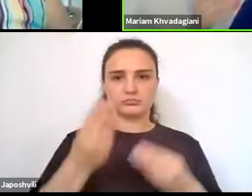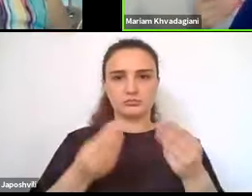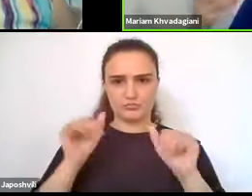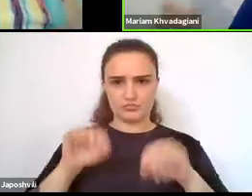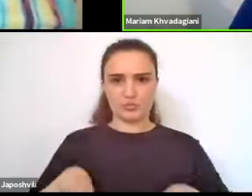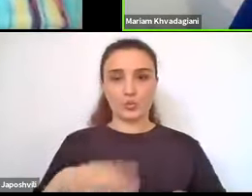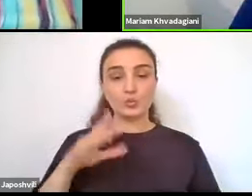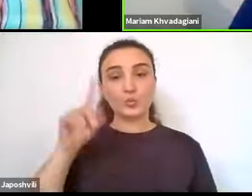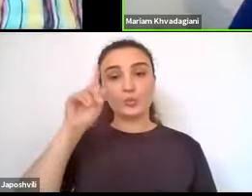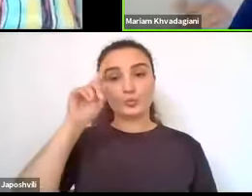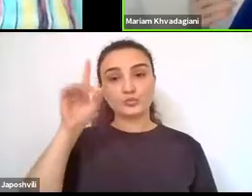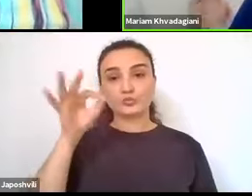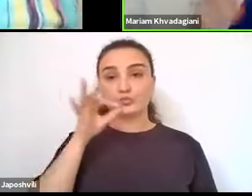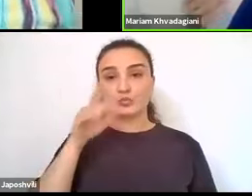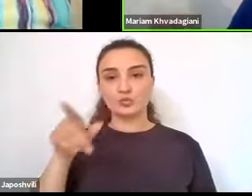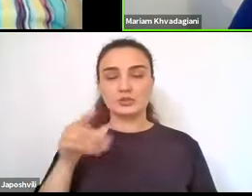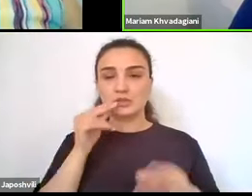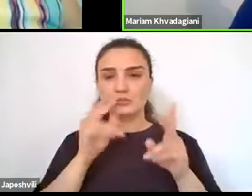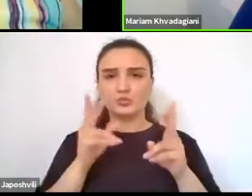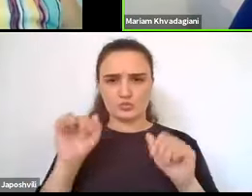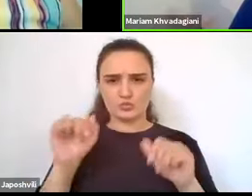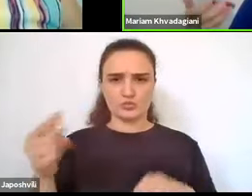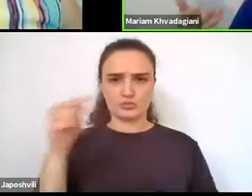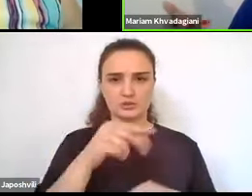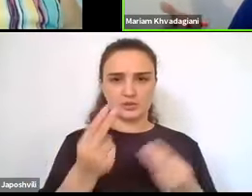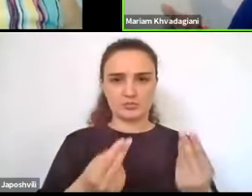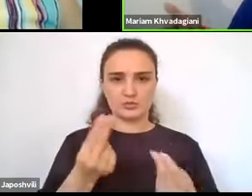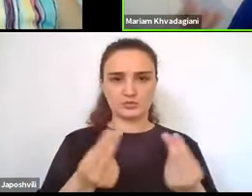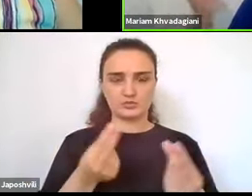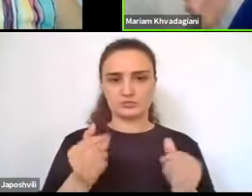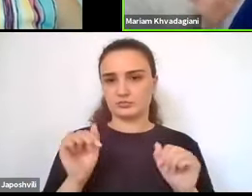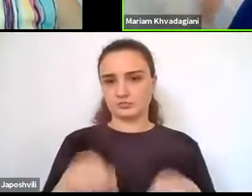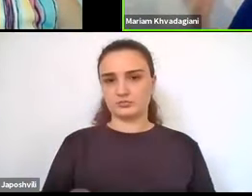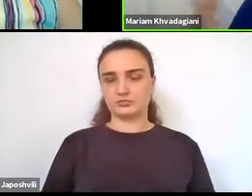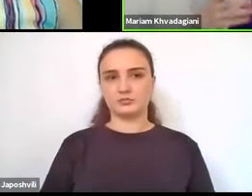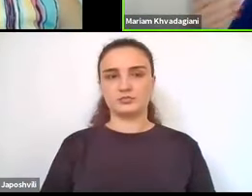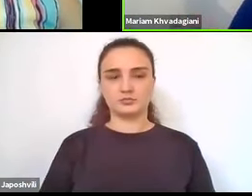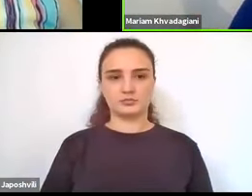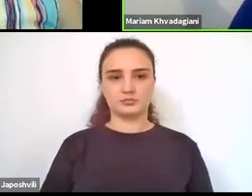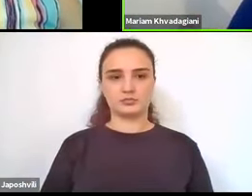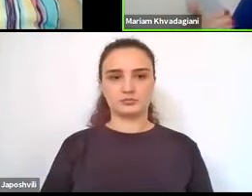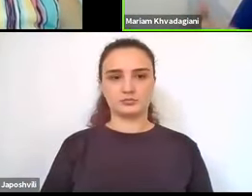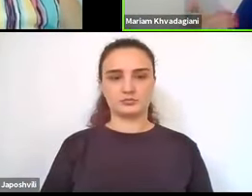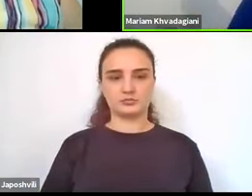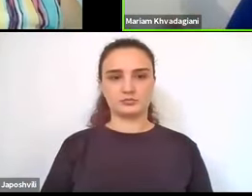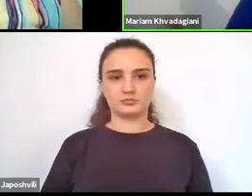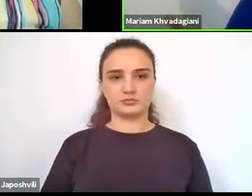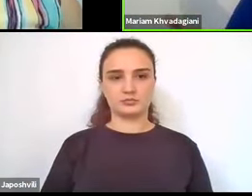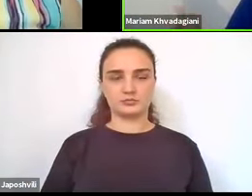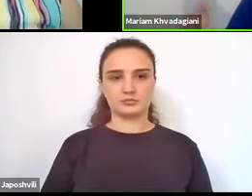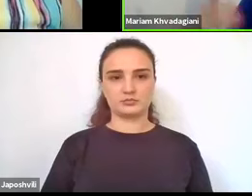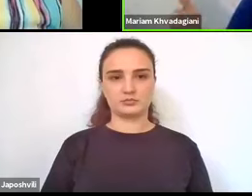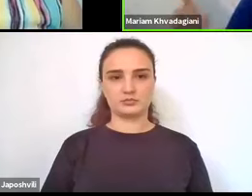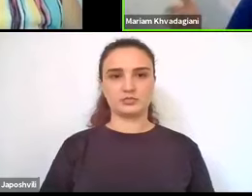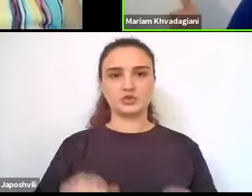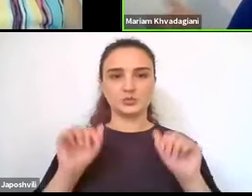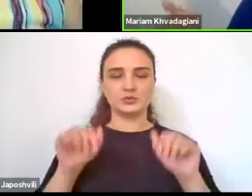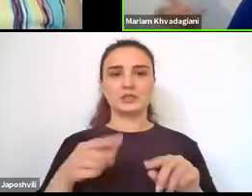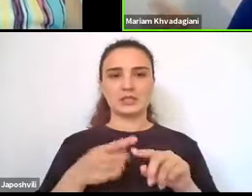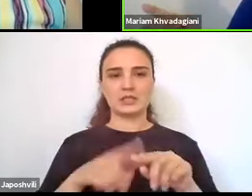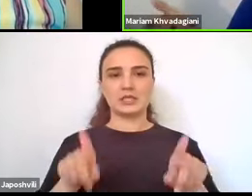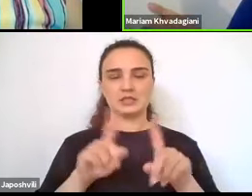ბიჭს მოსწონს სამზარეულო, მას შეუძლია სამზარეულო, სათამაშო სამზარეულოთი ითამაშოს. და არა თუ შეუძლია.